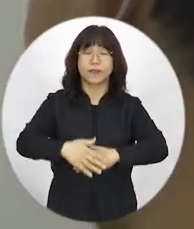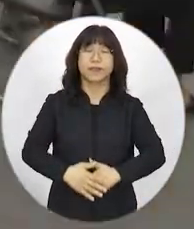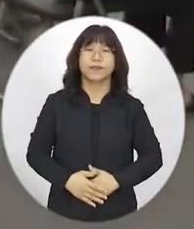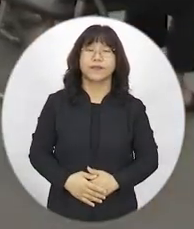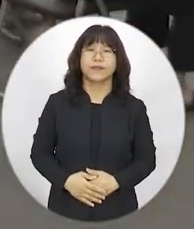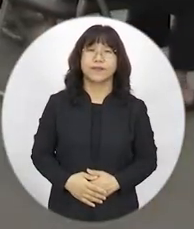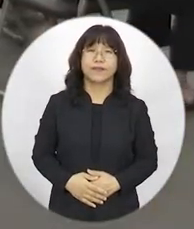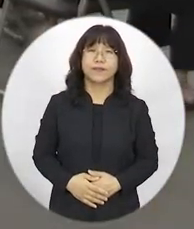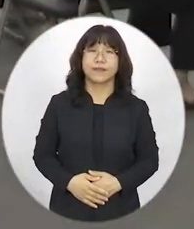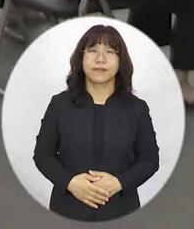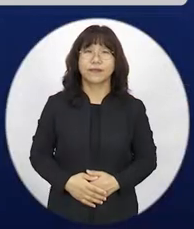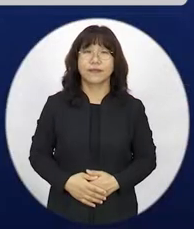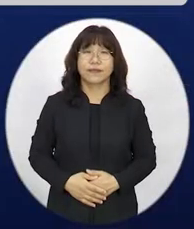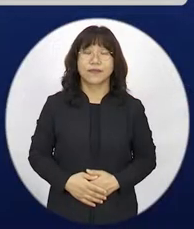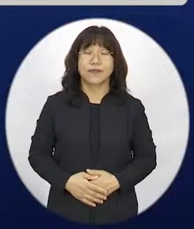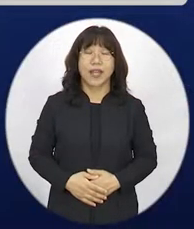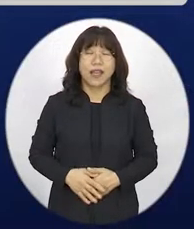계획입니다.